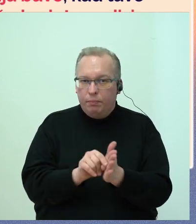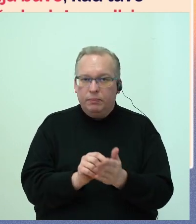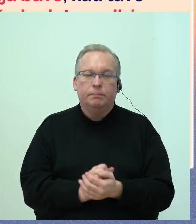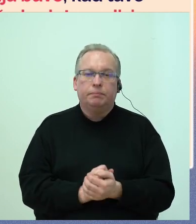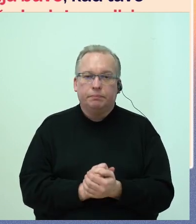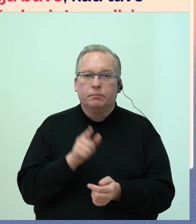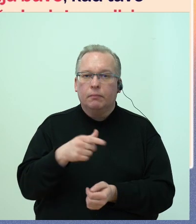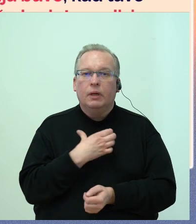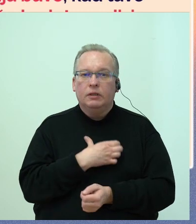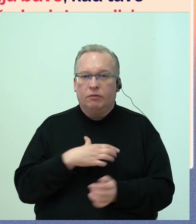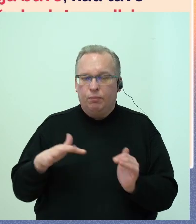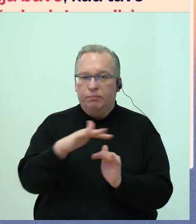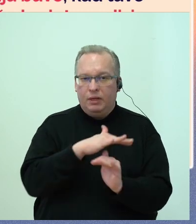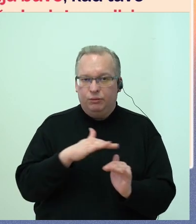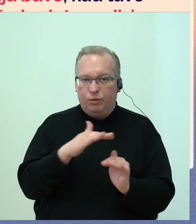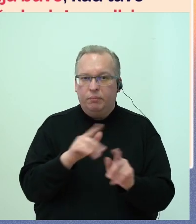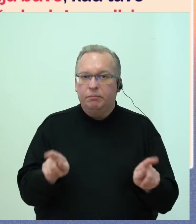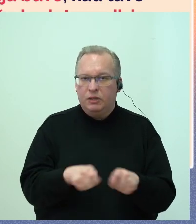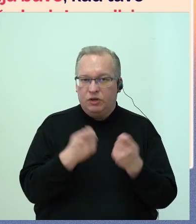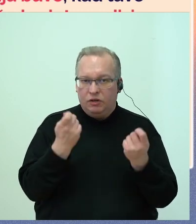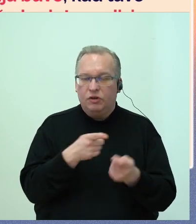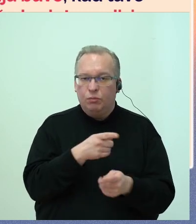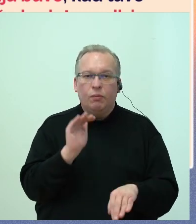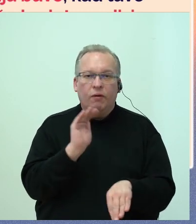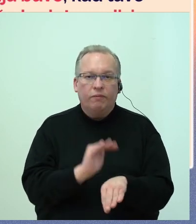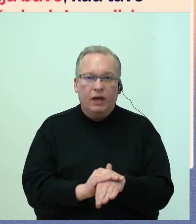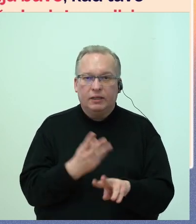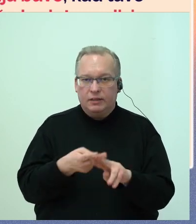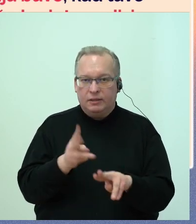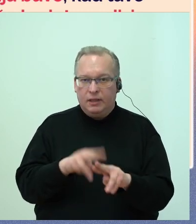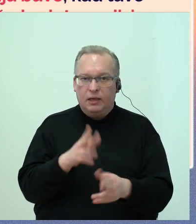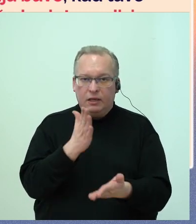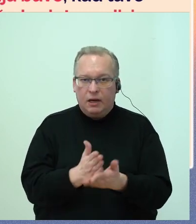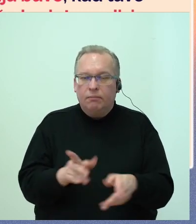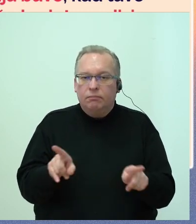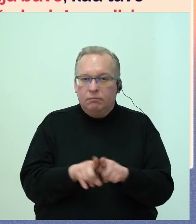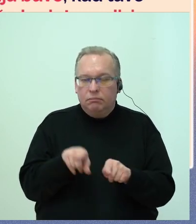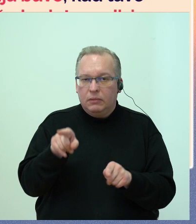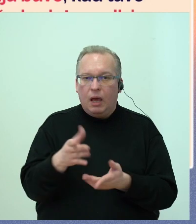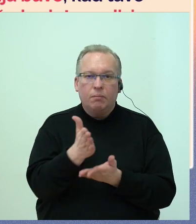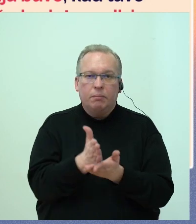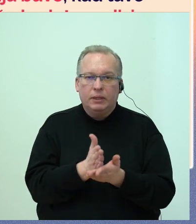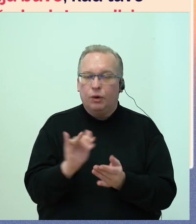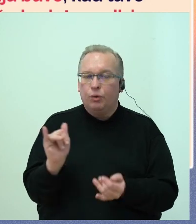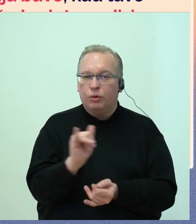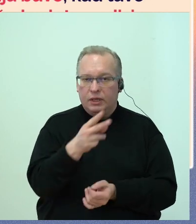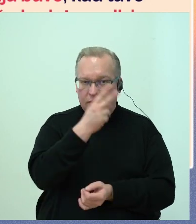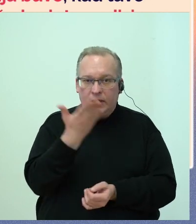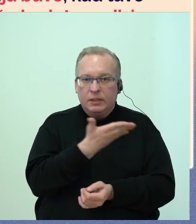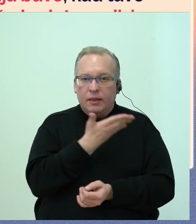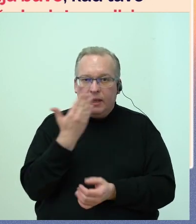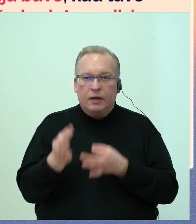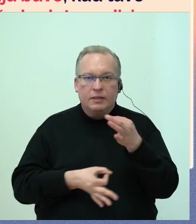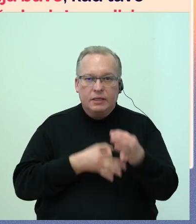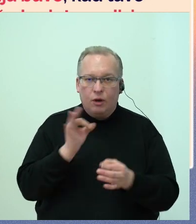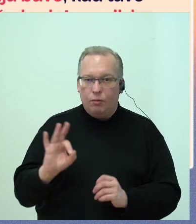tas svarbus bendruomenės pažeidžiamumo aspektas. Būtent tai, ar ne, ta patirtis, kuris Lietuvoje nėra